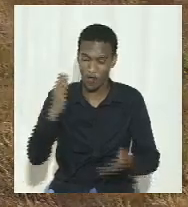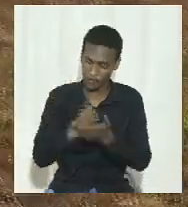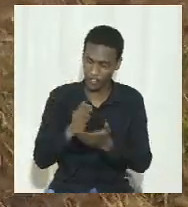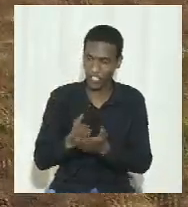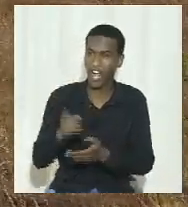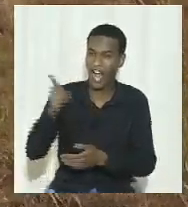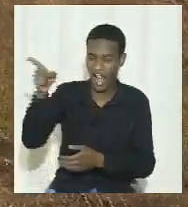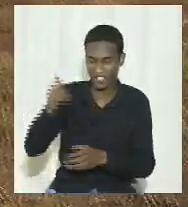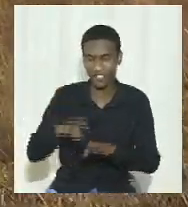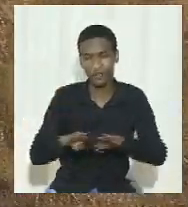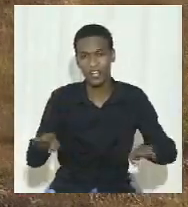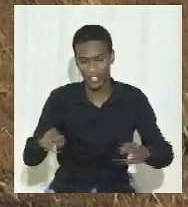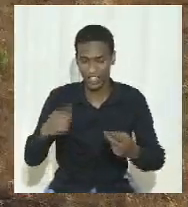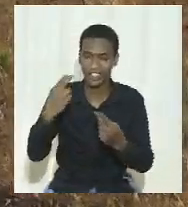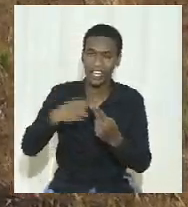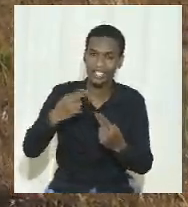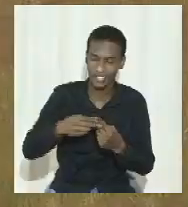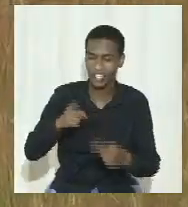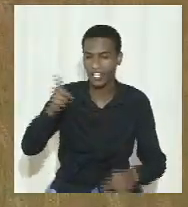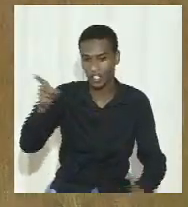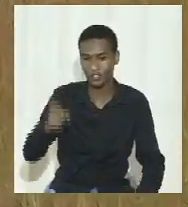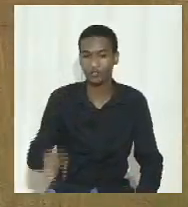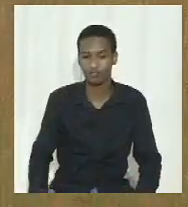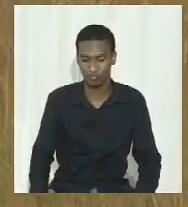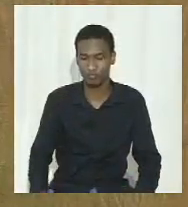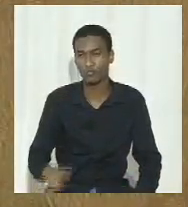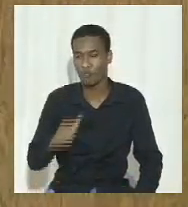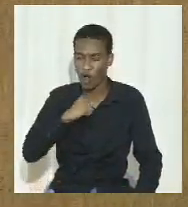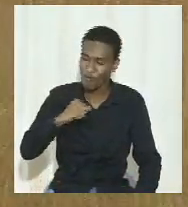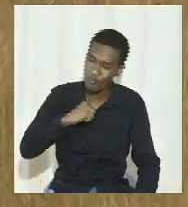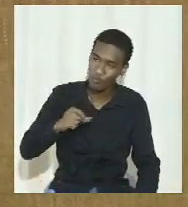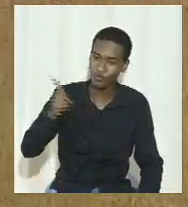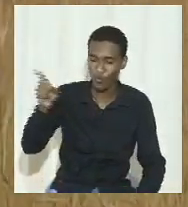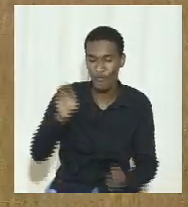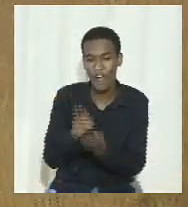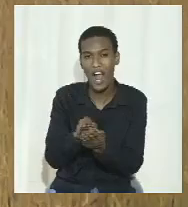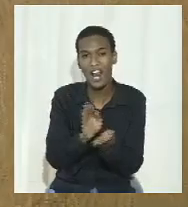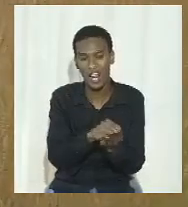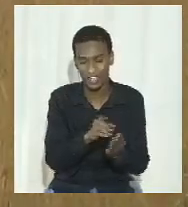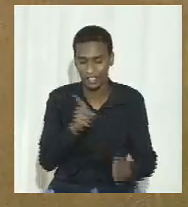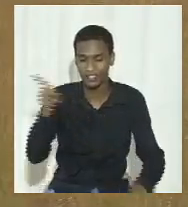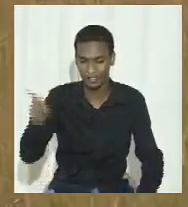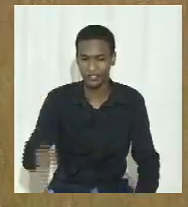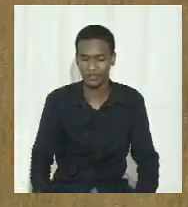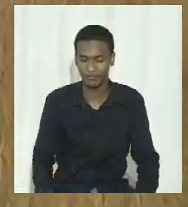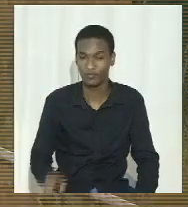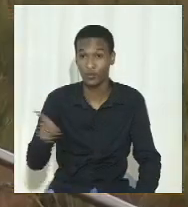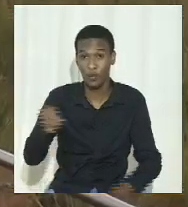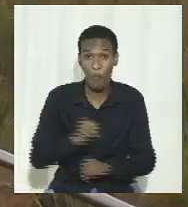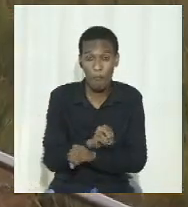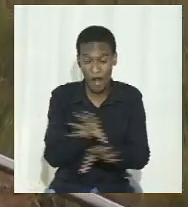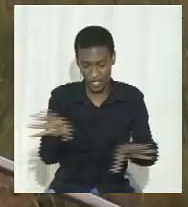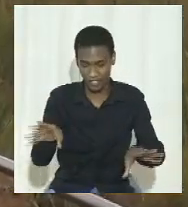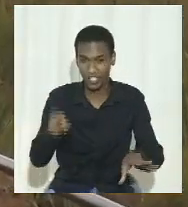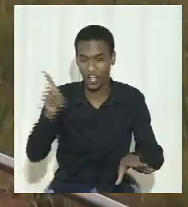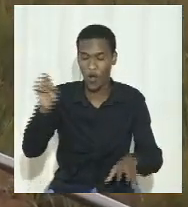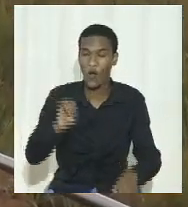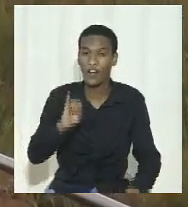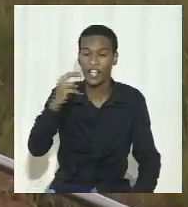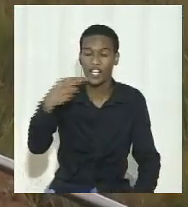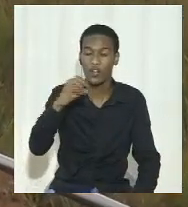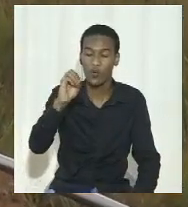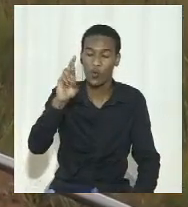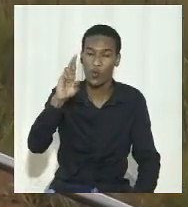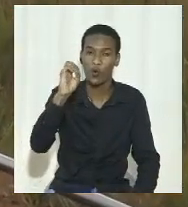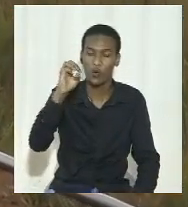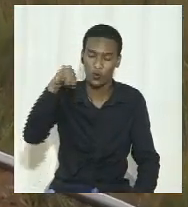IFM ary mbola ho avy ireo hanampisa ny efena kianja ho zana haparitaka ato anatin'ny faritry Orombe izy ireo. Fohy be paritry ny fambolena sy